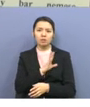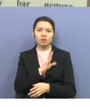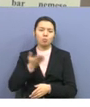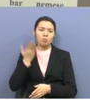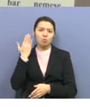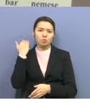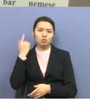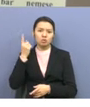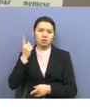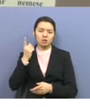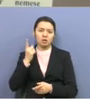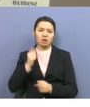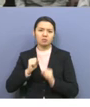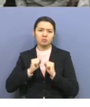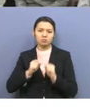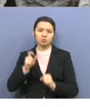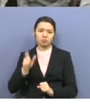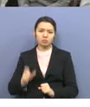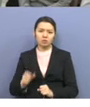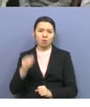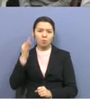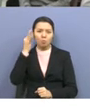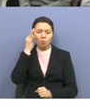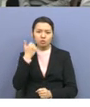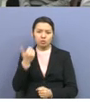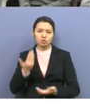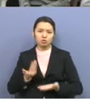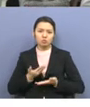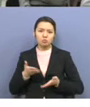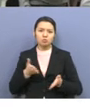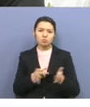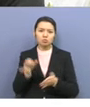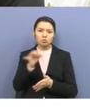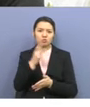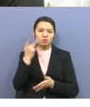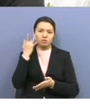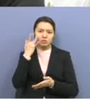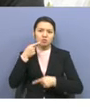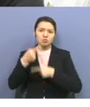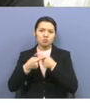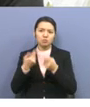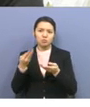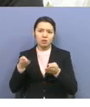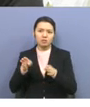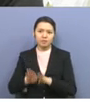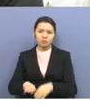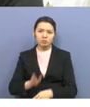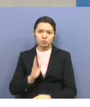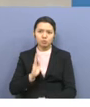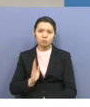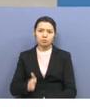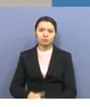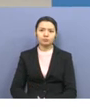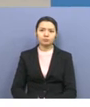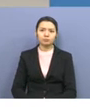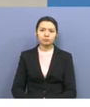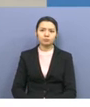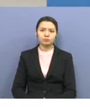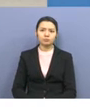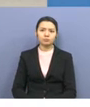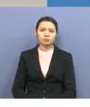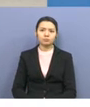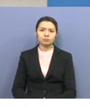өрлігін үлгі етуден асқан құрал жоқ. Олардың өмір жолдары тарих беттерінде кейінгі жас өрендерге өлмес өнеге болып өріліп жатқаны